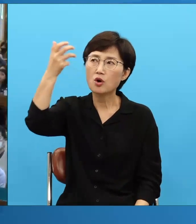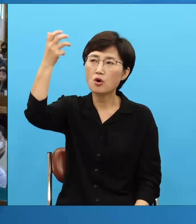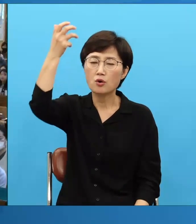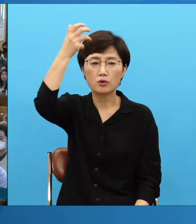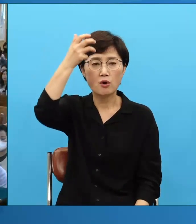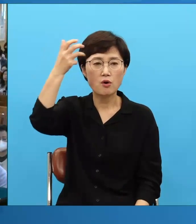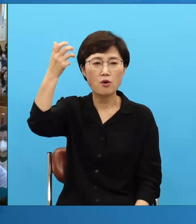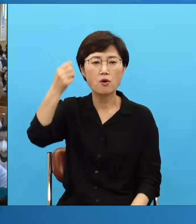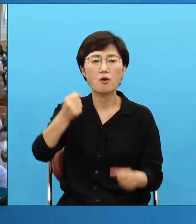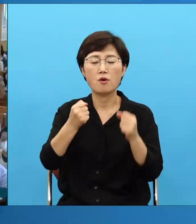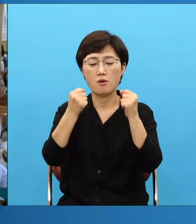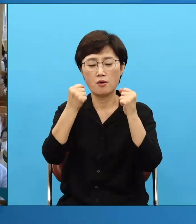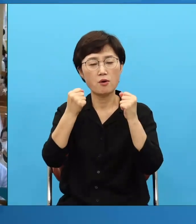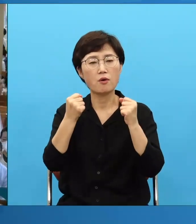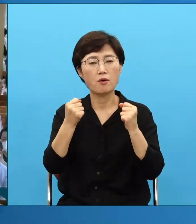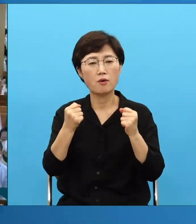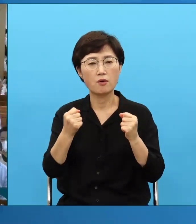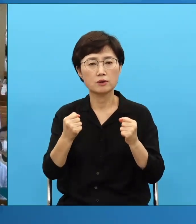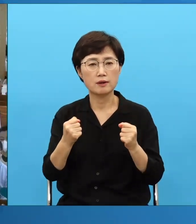성령이